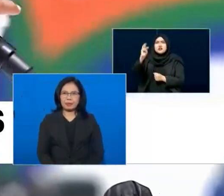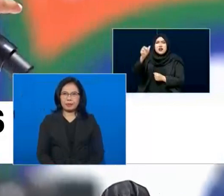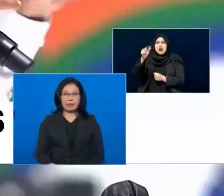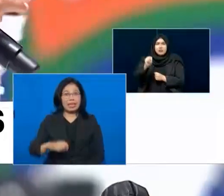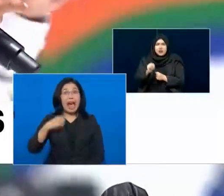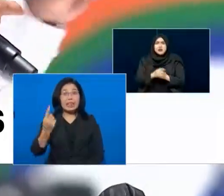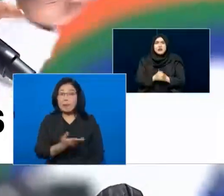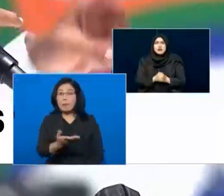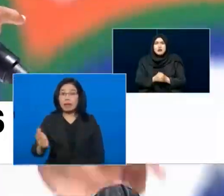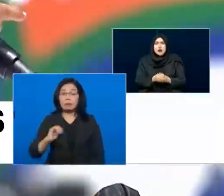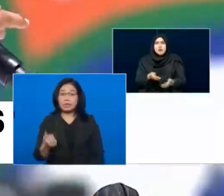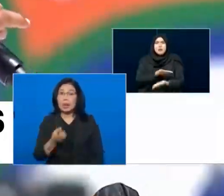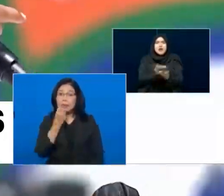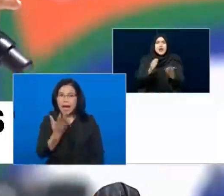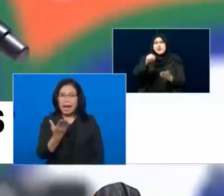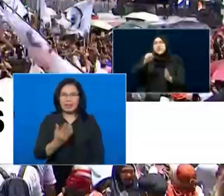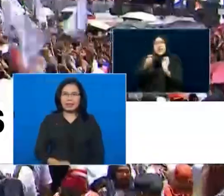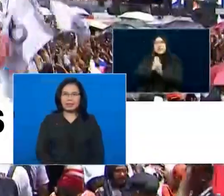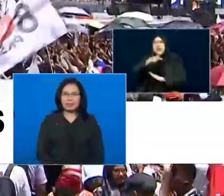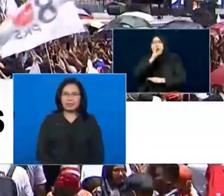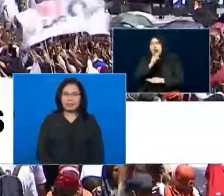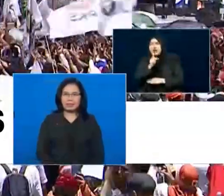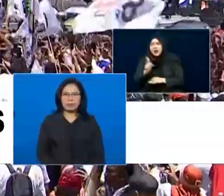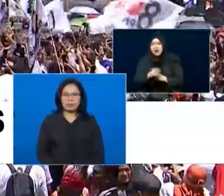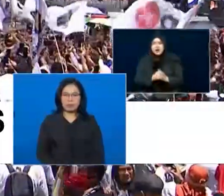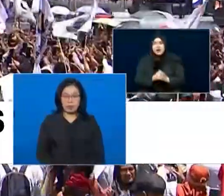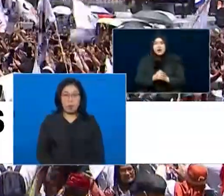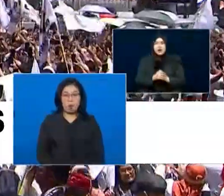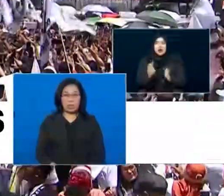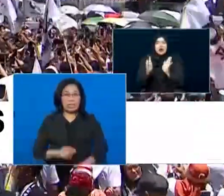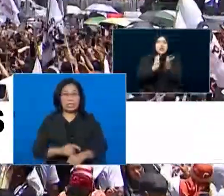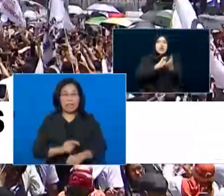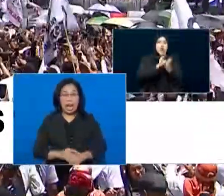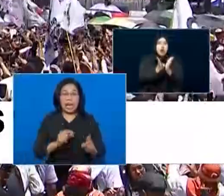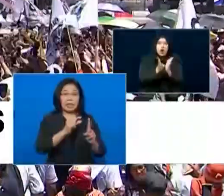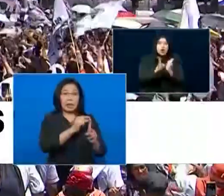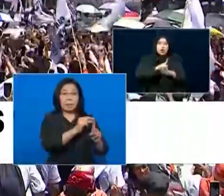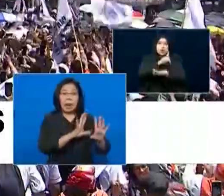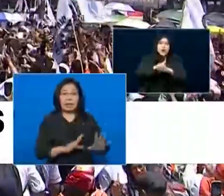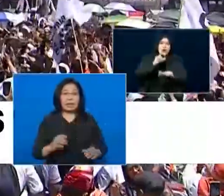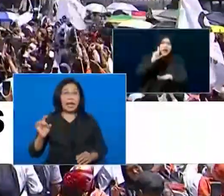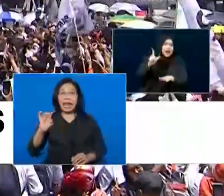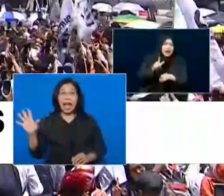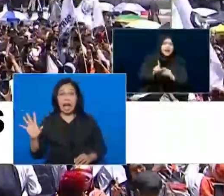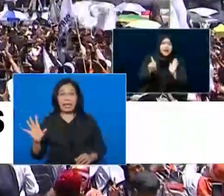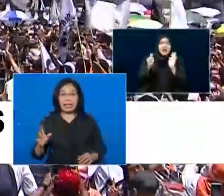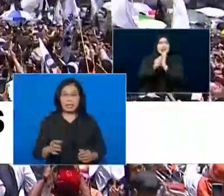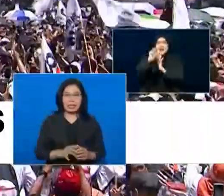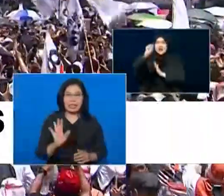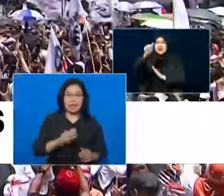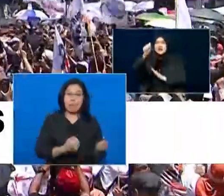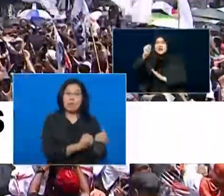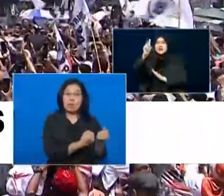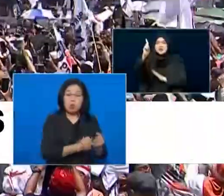Kelak mereka bisa mengatakan, "Bung, di saat partai-partai lain tersandra, kami